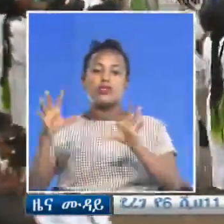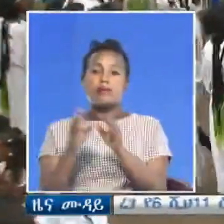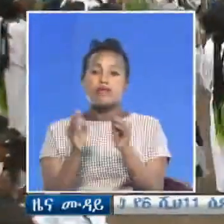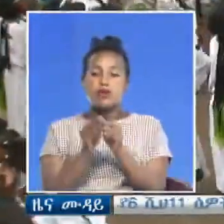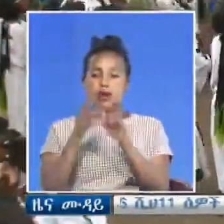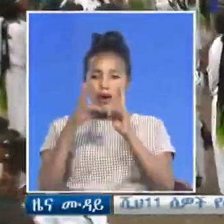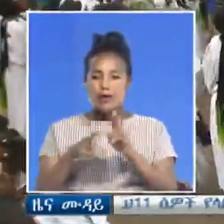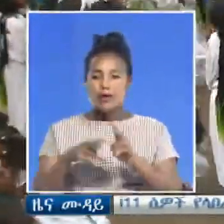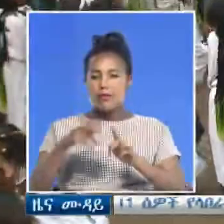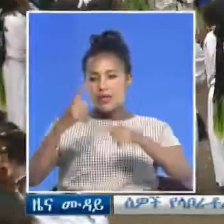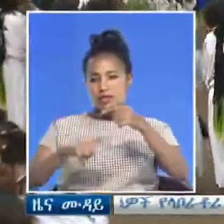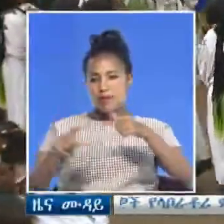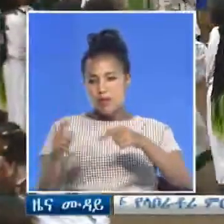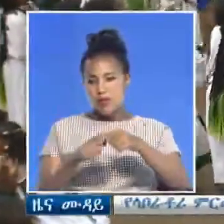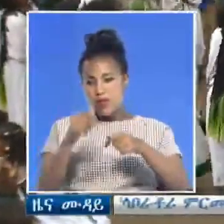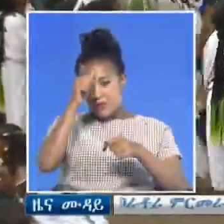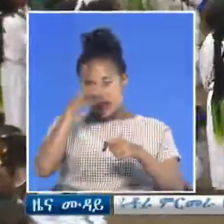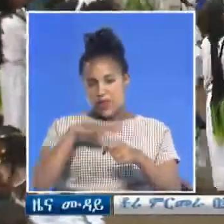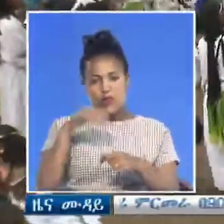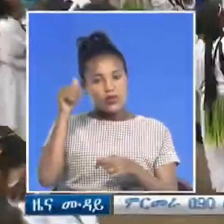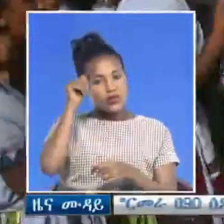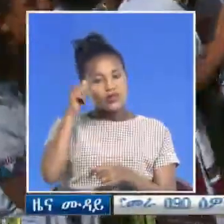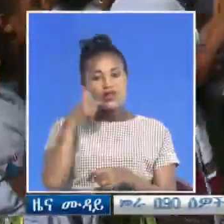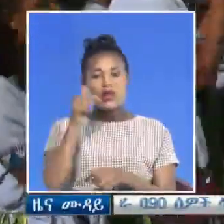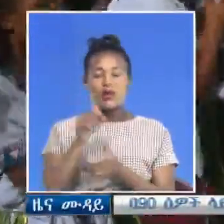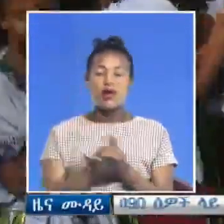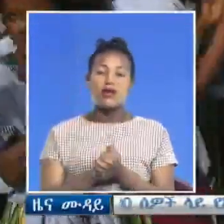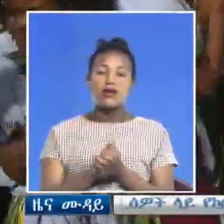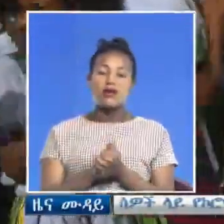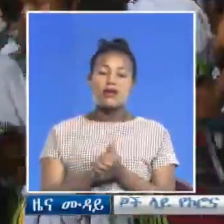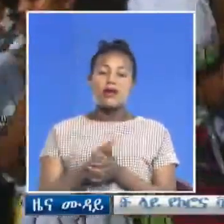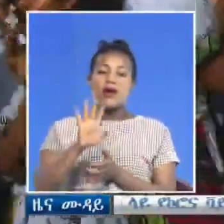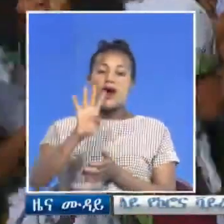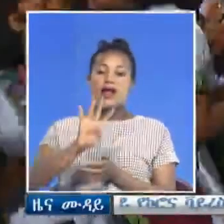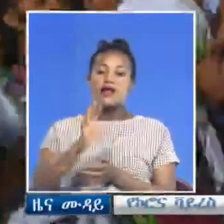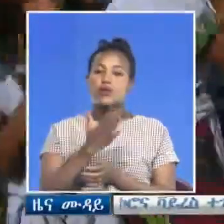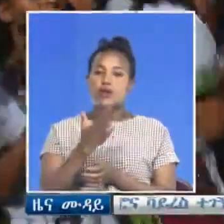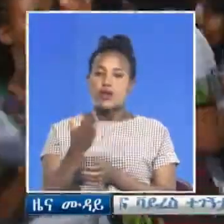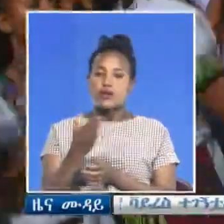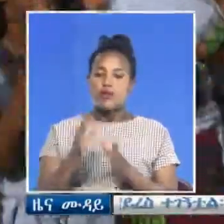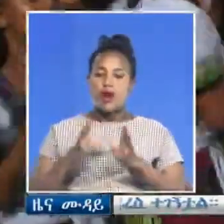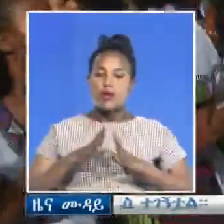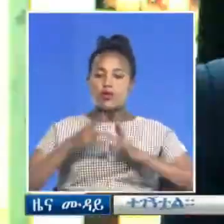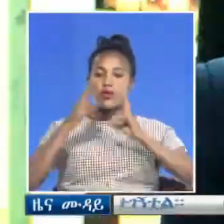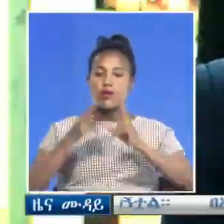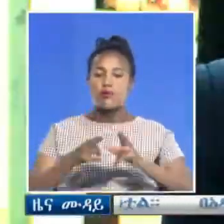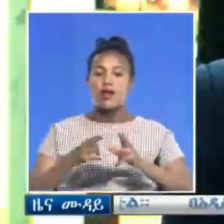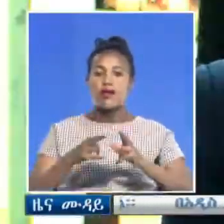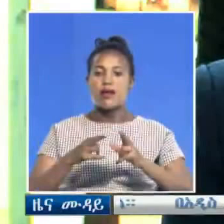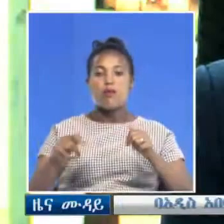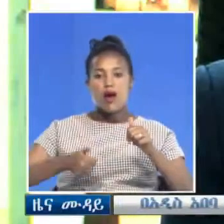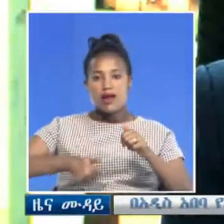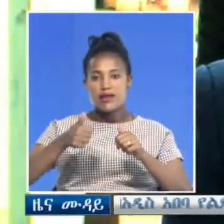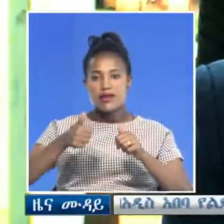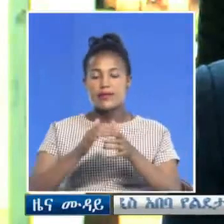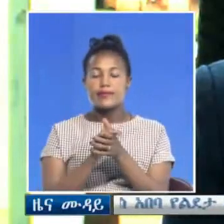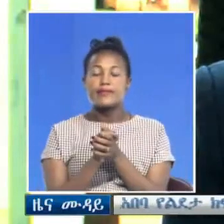ለማክበር የማይቻል መሆኑን አቶ እንድሪስ ተናግረዋል። በአራት ጉዳዮች በዓሉ ይከበራሉ ማለት ነው።